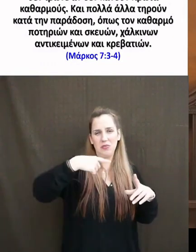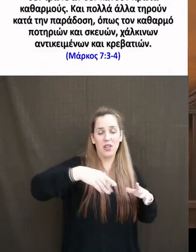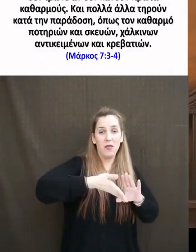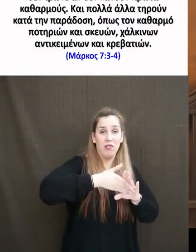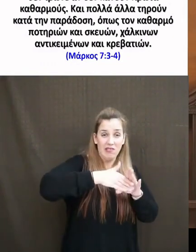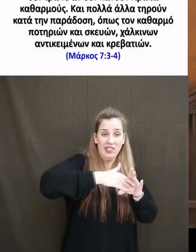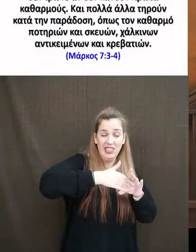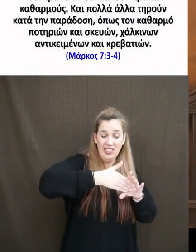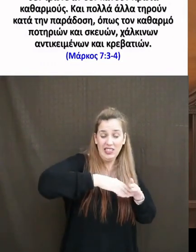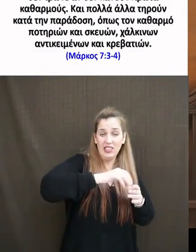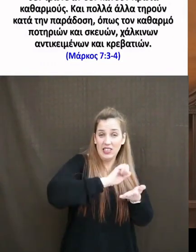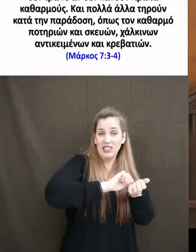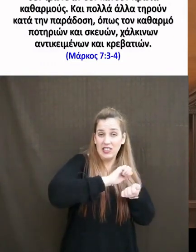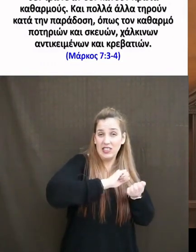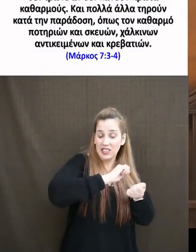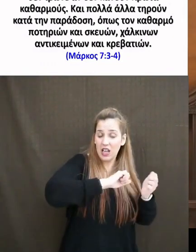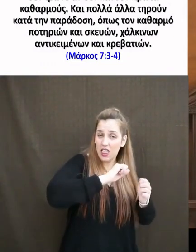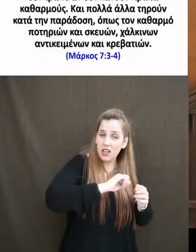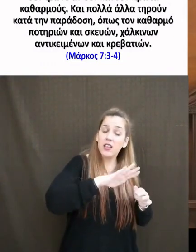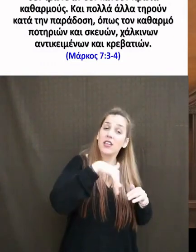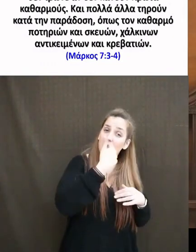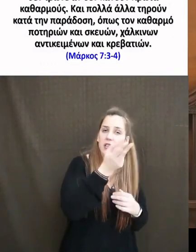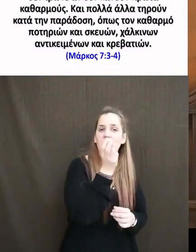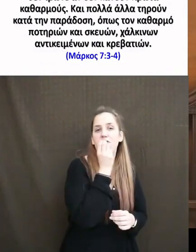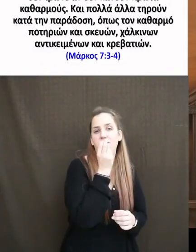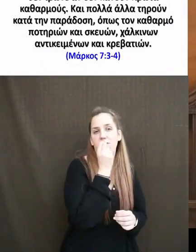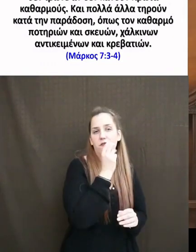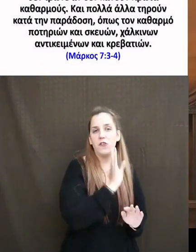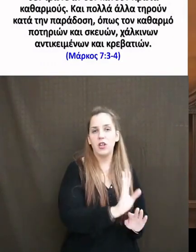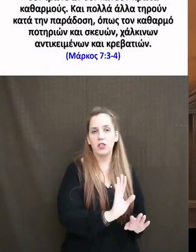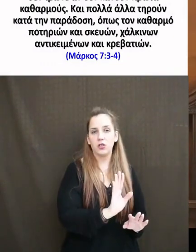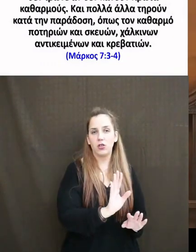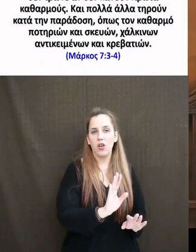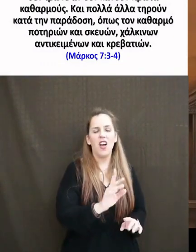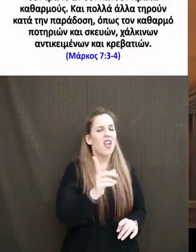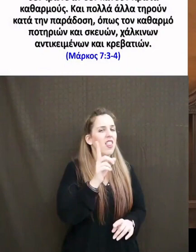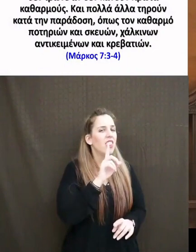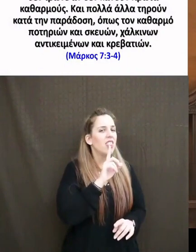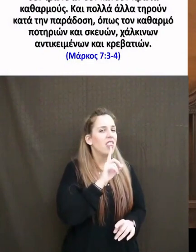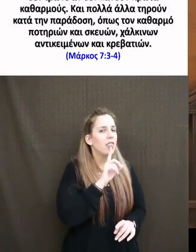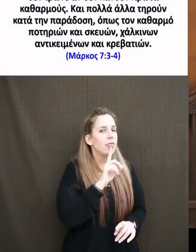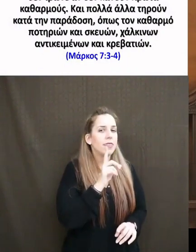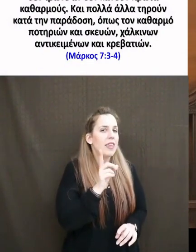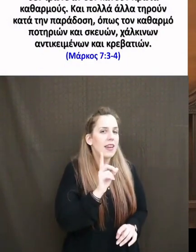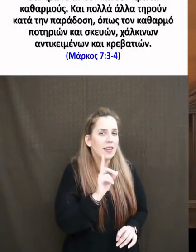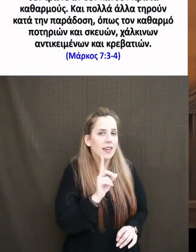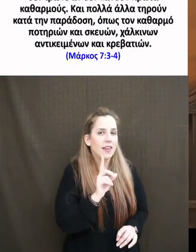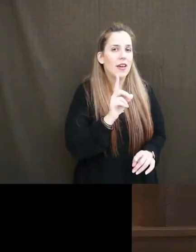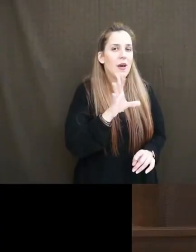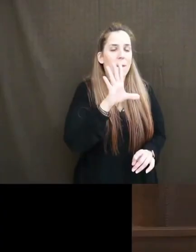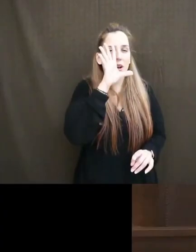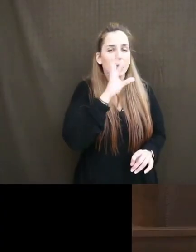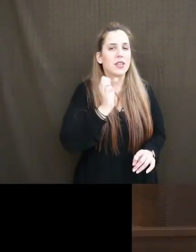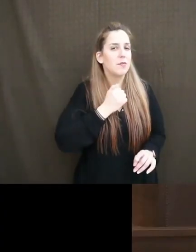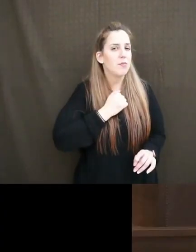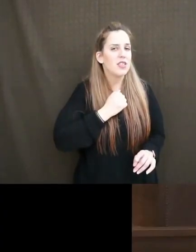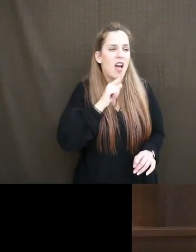κρεβατιών. Αυτοί οι κανόνες δεν αφορούσαν την υγιεινή, αλλά την τελετουργική